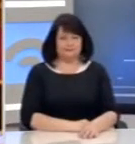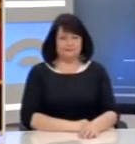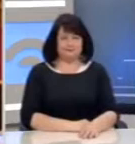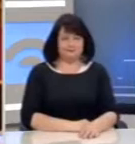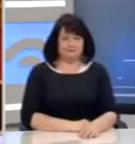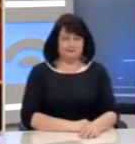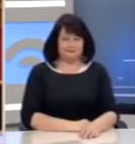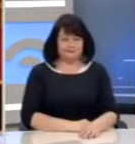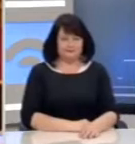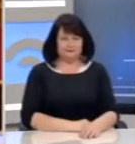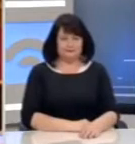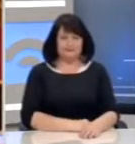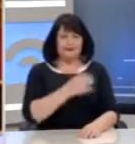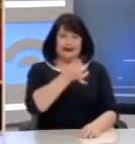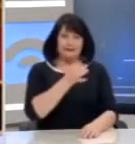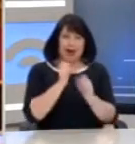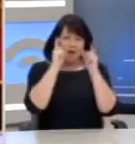κύριε Γιακουμάτος,